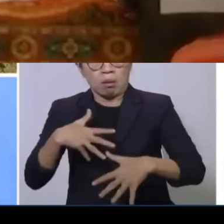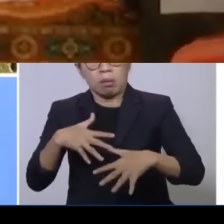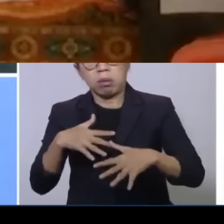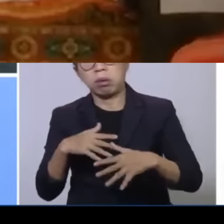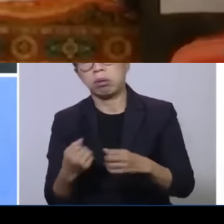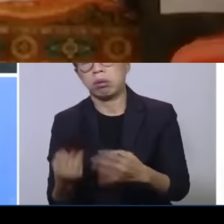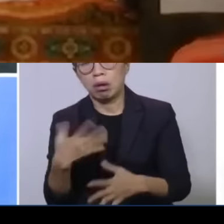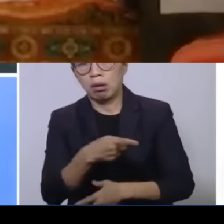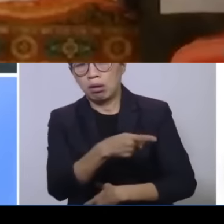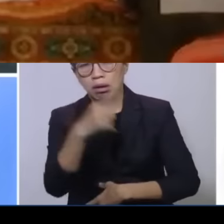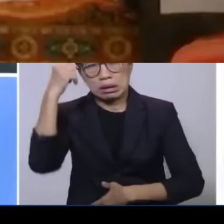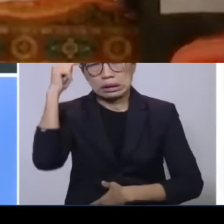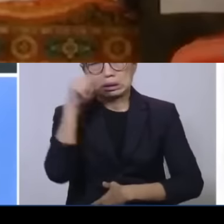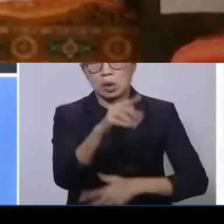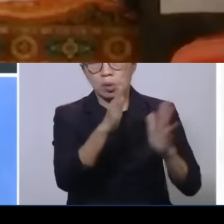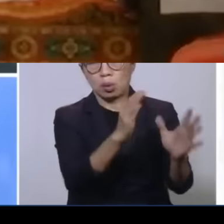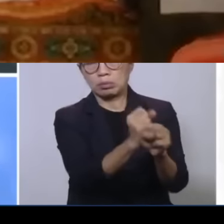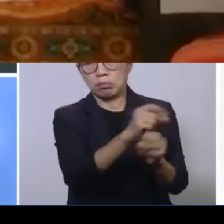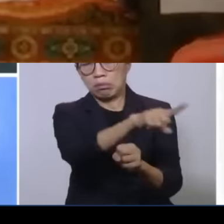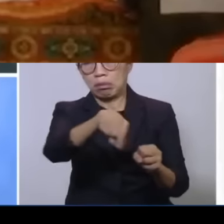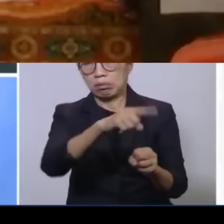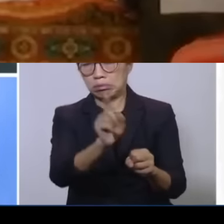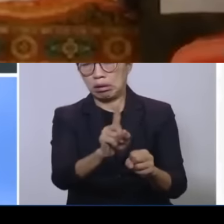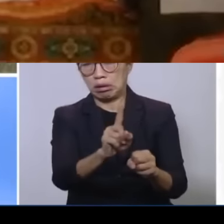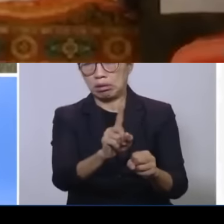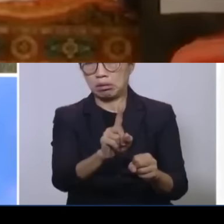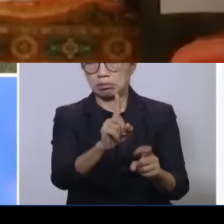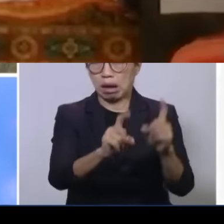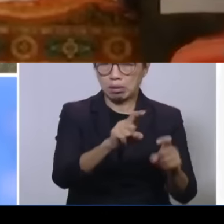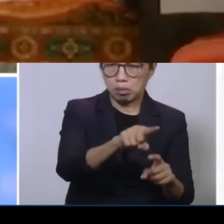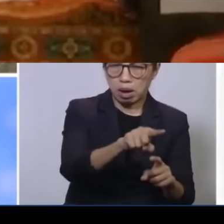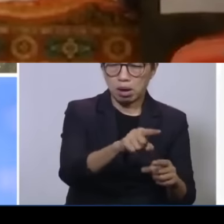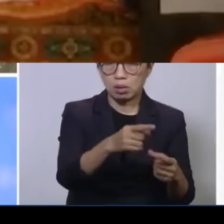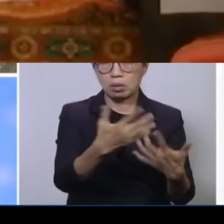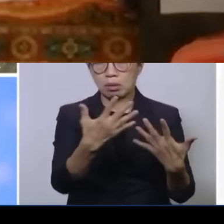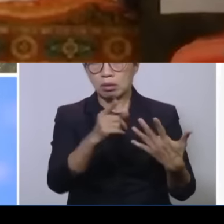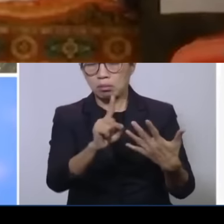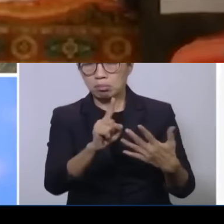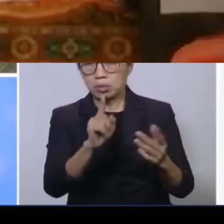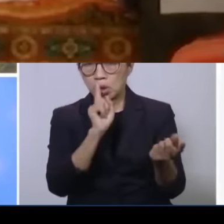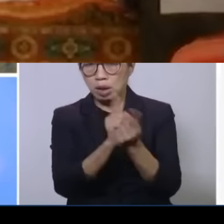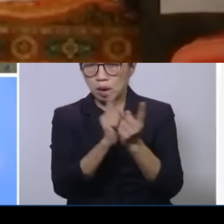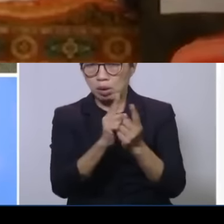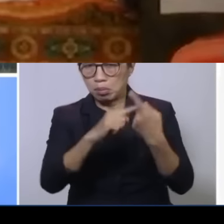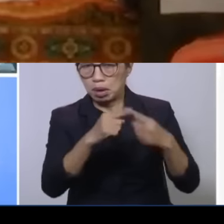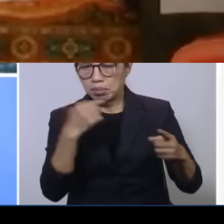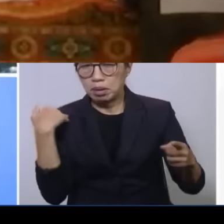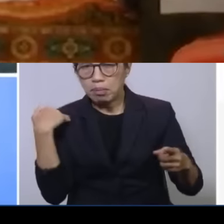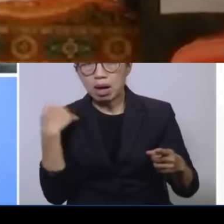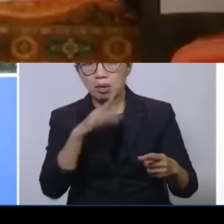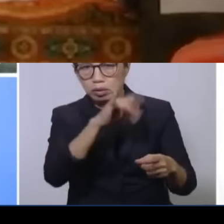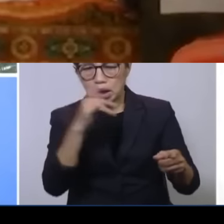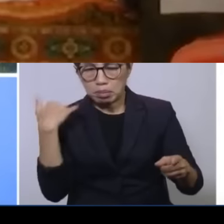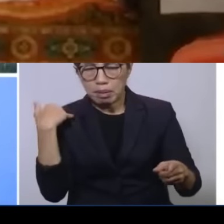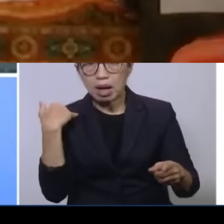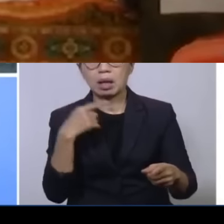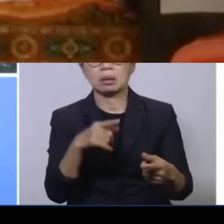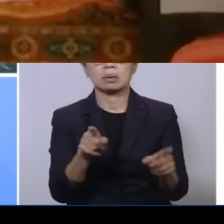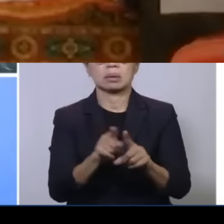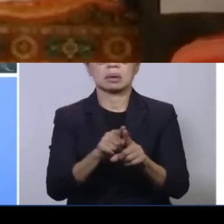ยคนในนั้นจะเป็นยังไงมั้งมีคนรู้จักหรือว่าญาติเราหรือเปล่าอะไรอย่างเงี้ยก็เป็นฝ้าต้องฝ้านาน